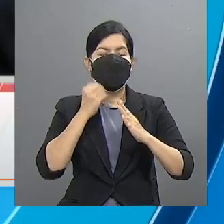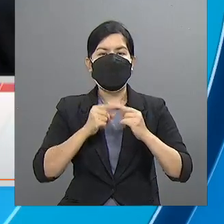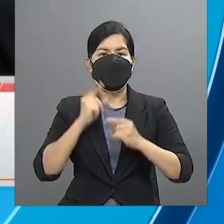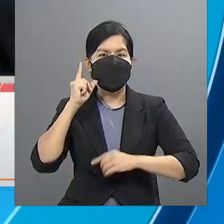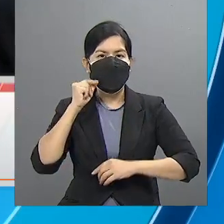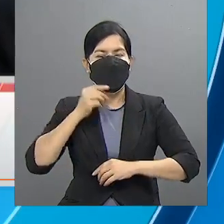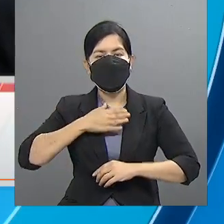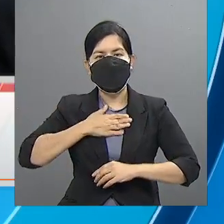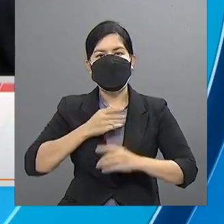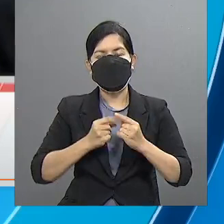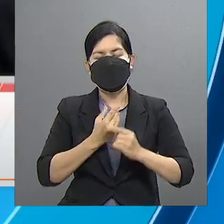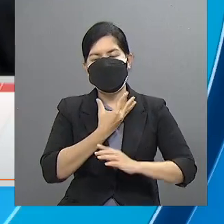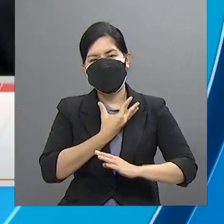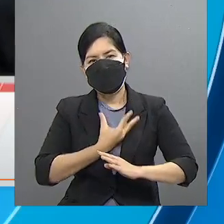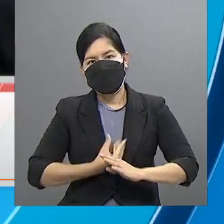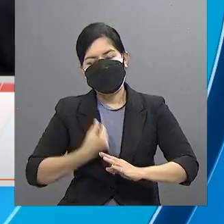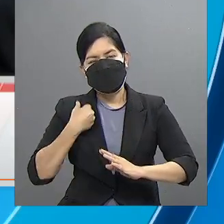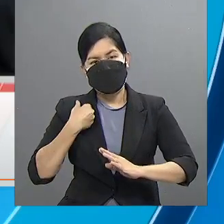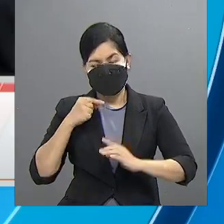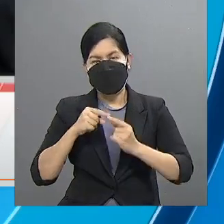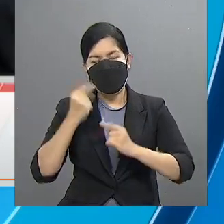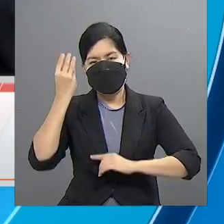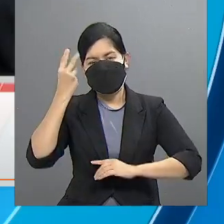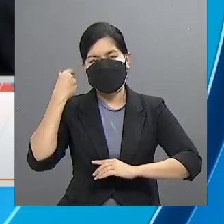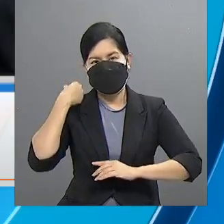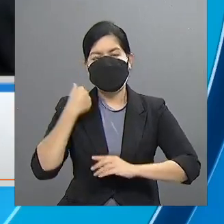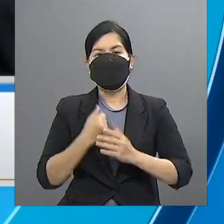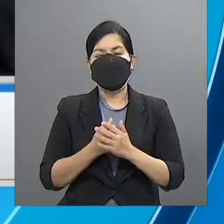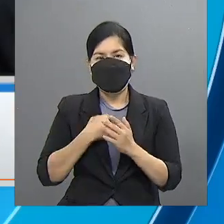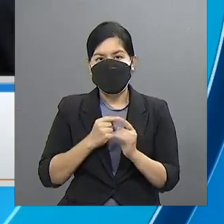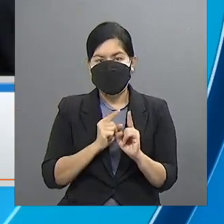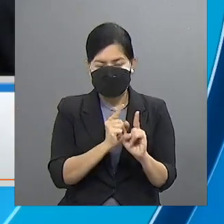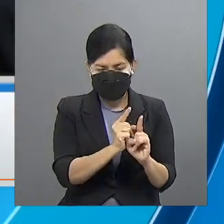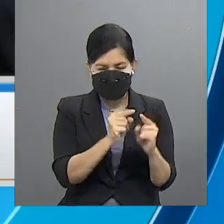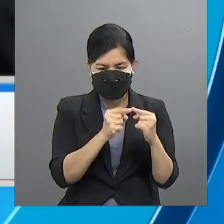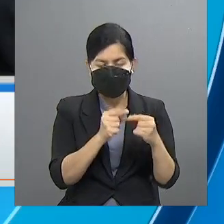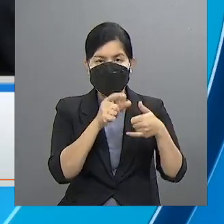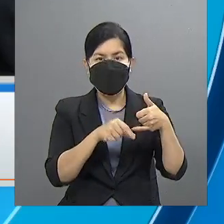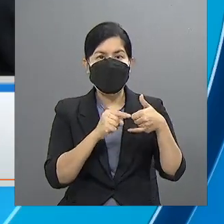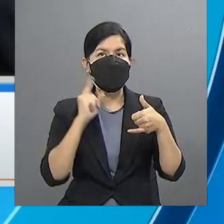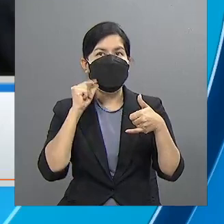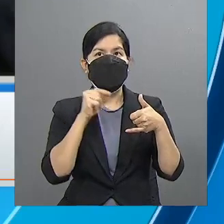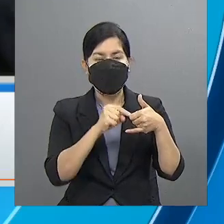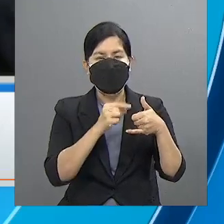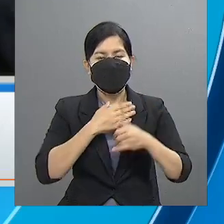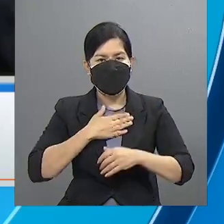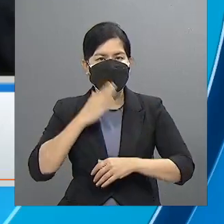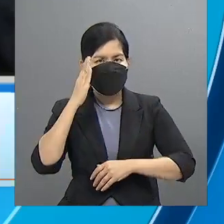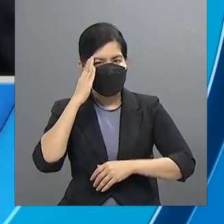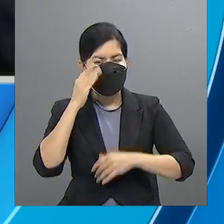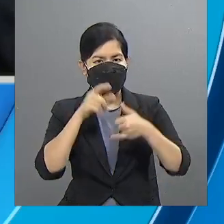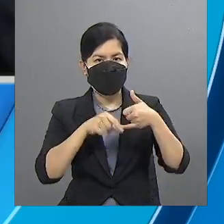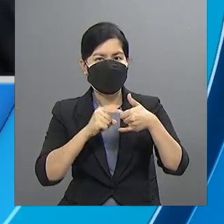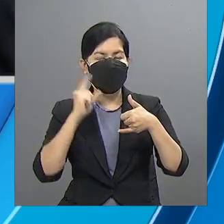ผมก็เลยมีโอกาสได้ร่วมอยู่กับท่านตอนที่ท่านเป็นโรคซึมเศร้าแล้วก็จะรู้ว่าโอเคมันคือโรคนะครับ